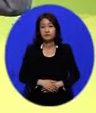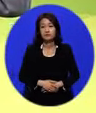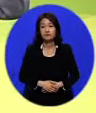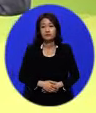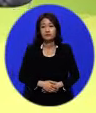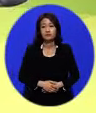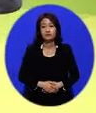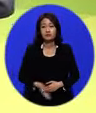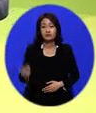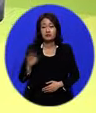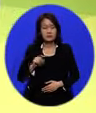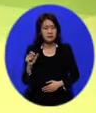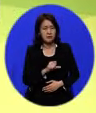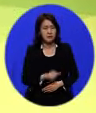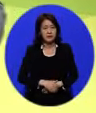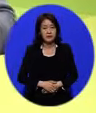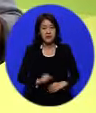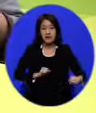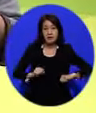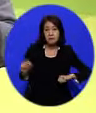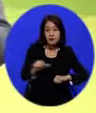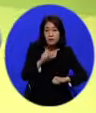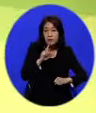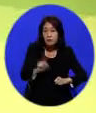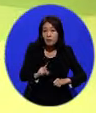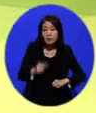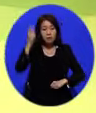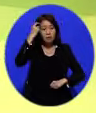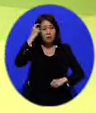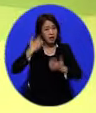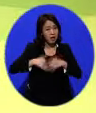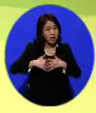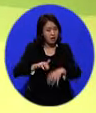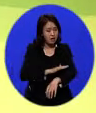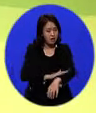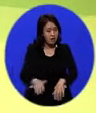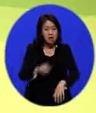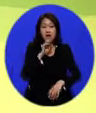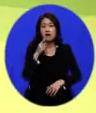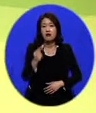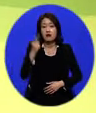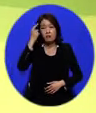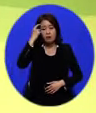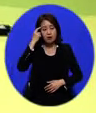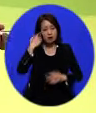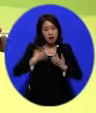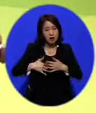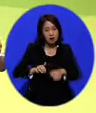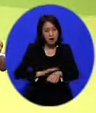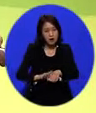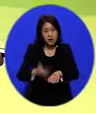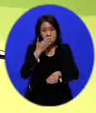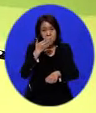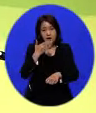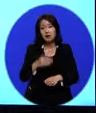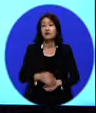그런데 굉장히 빨라요. 행동이 빠르다는 건 머리가 빠르게 돌아간다는 거죠. 그죠? 머리가 빠르게 돌아가는 친구는요